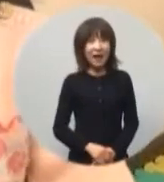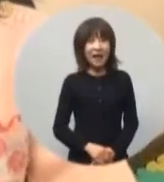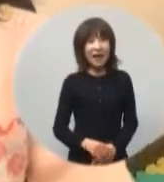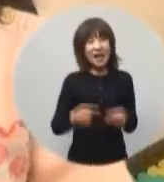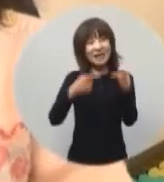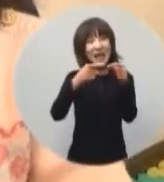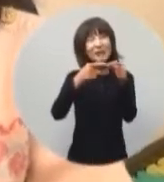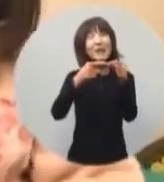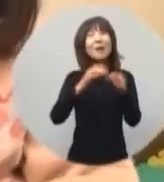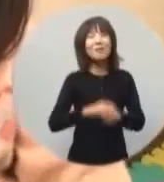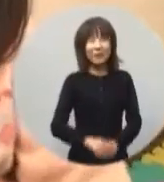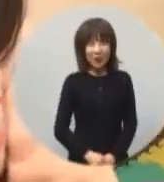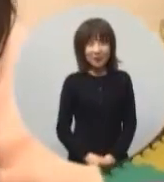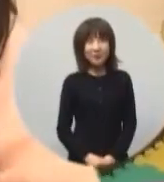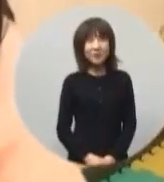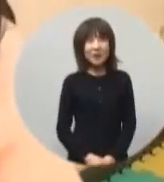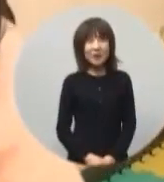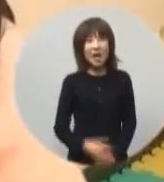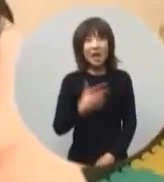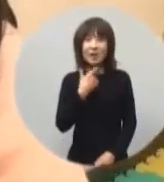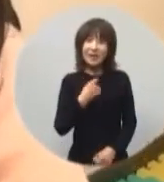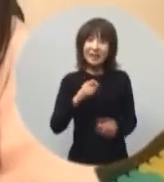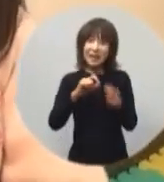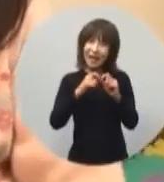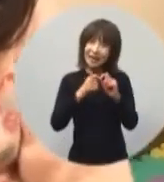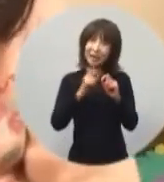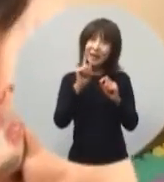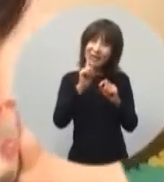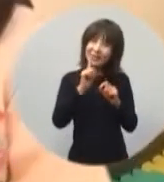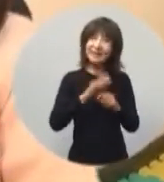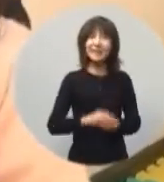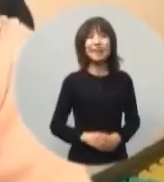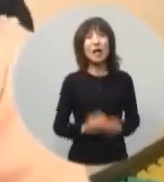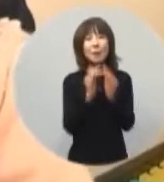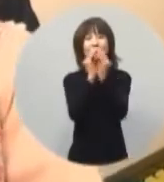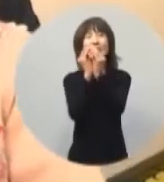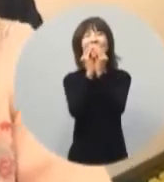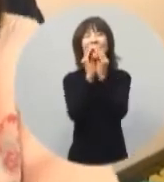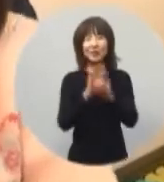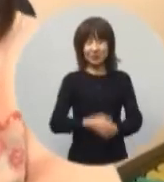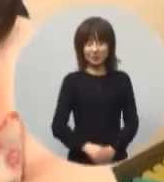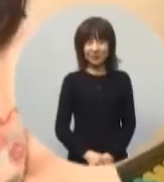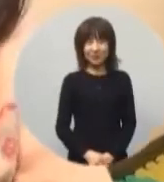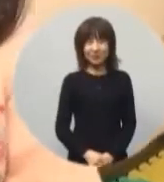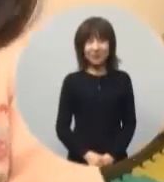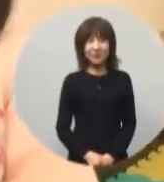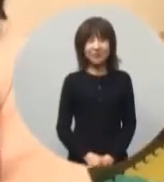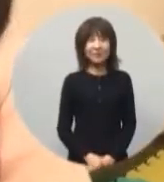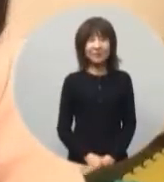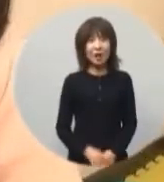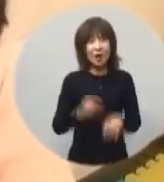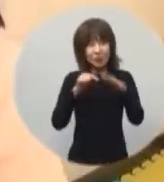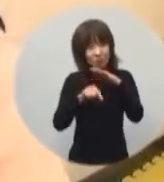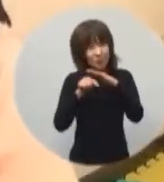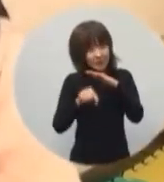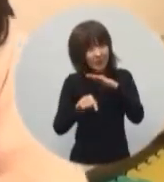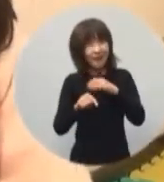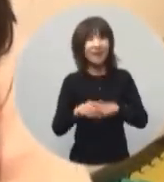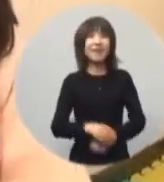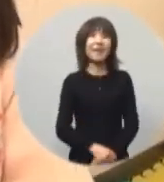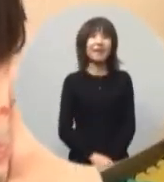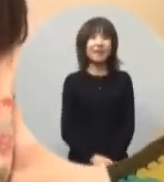ぼ。 好きな色は何色？ ピンク。 どうしてピンクが好き